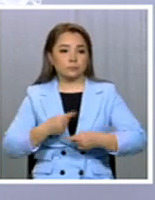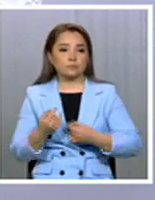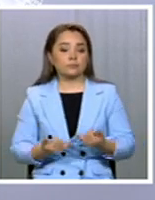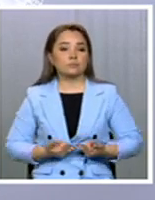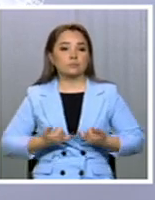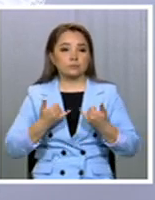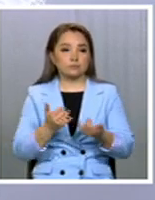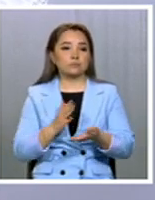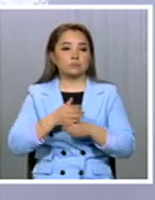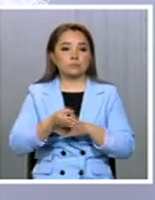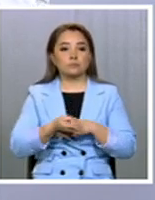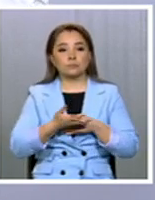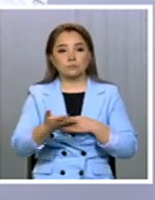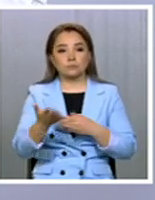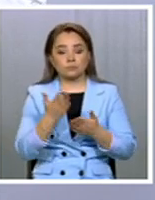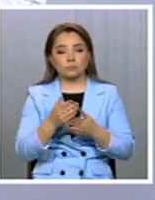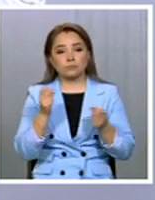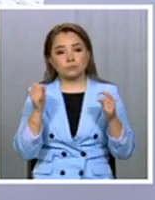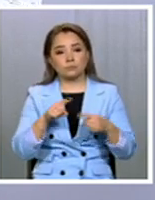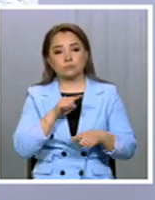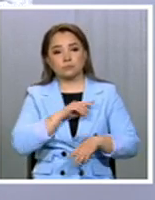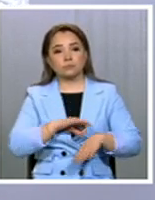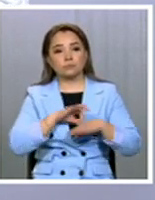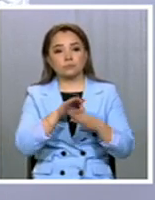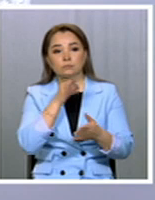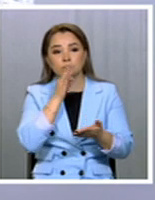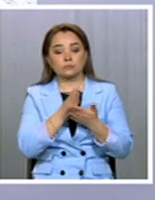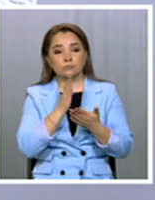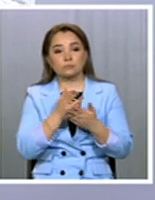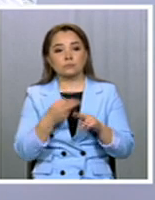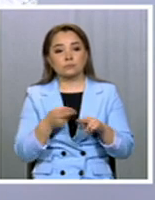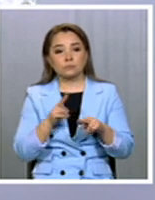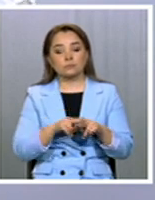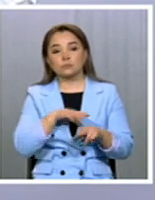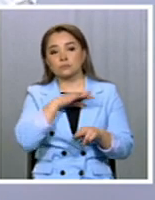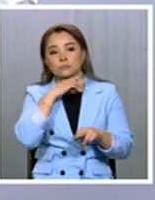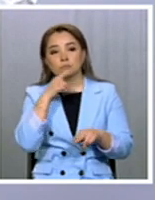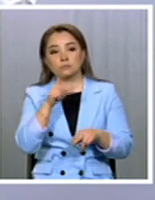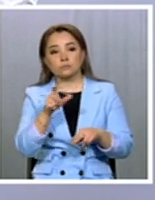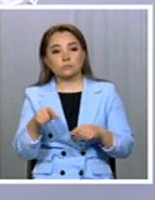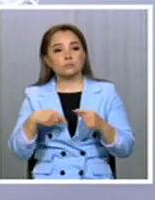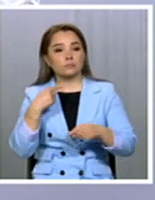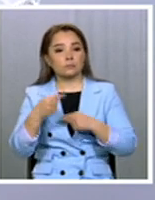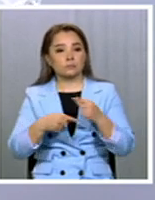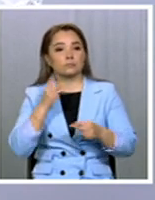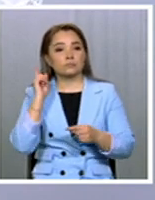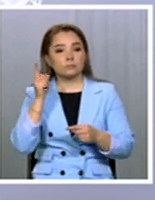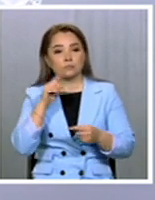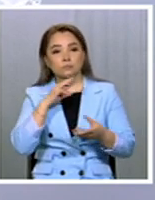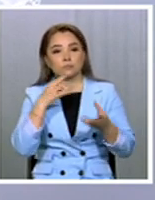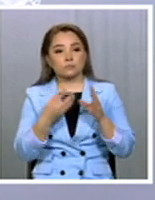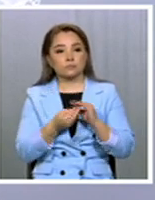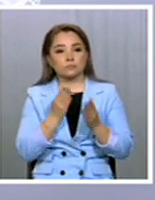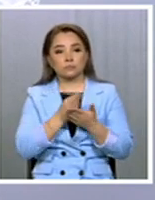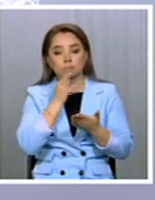қонақжайлық тән қасиет. Бұл қасиет көптеген ғасырлар бойы қалыптасып келе жатыр.